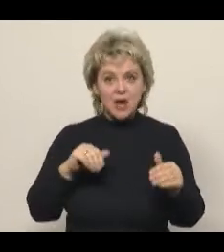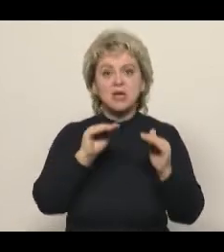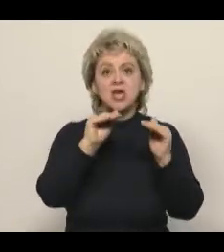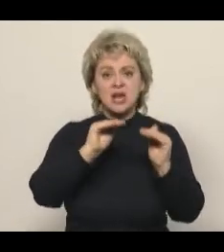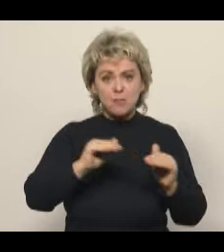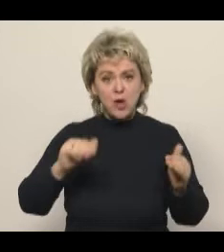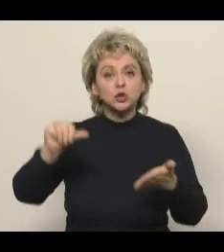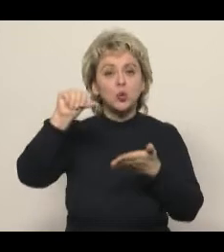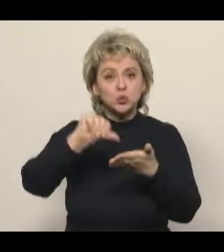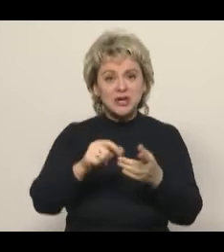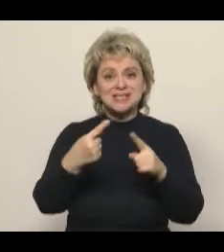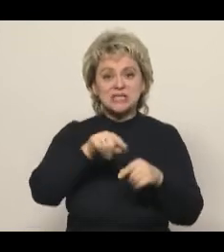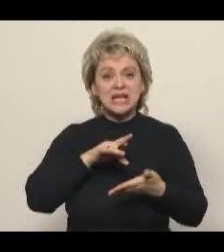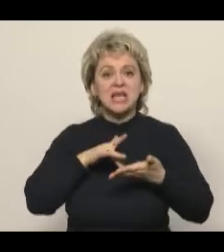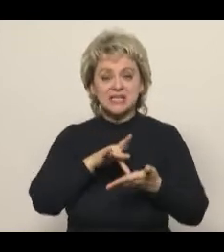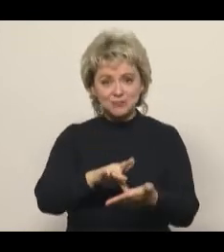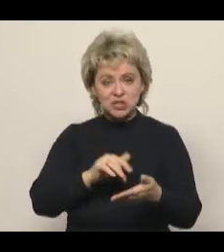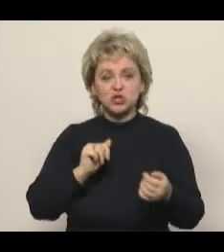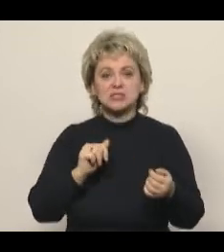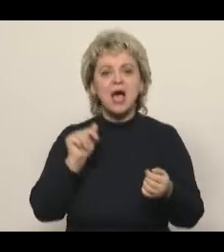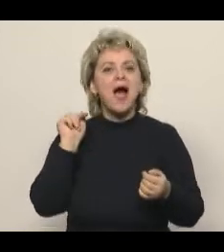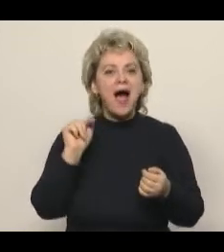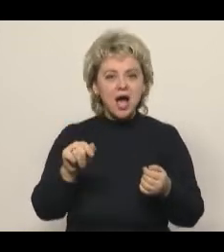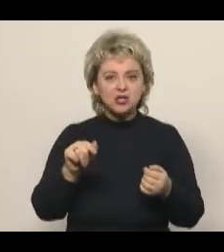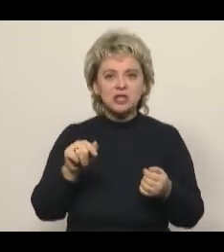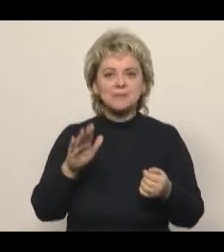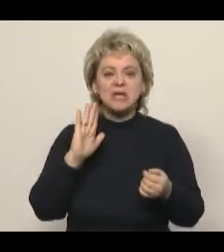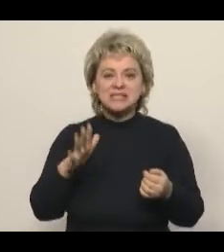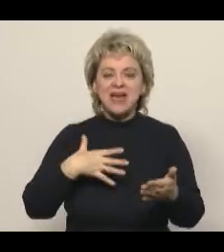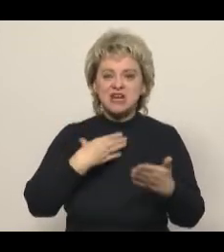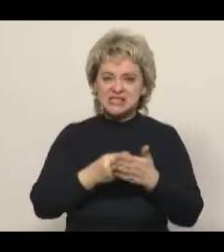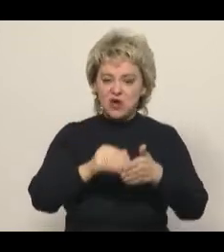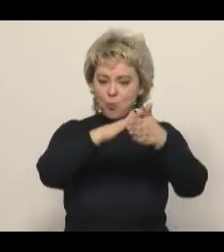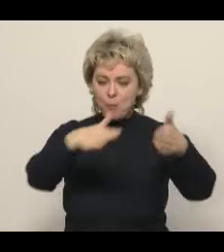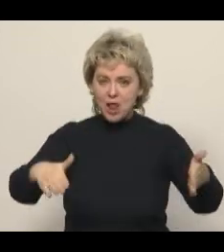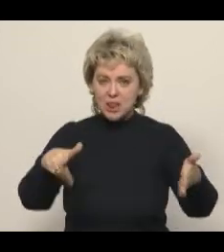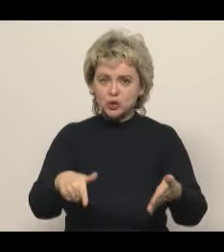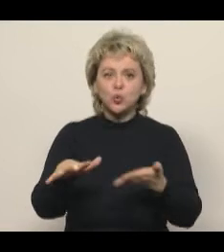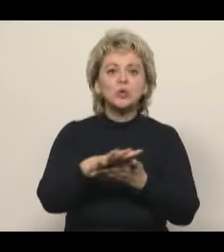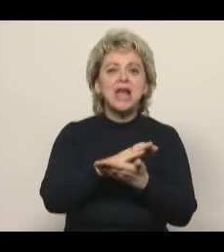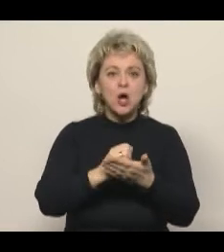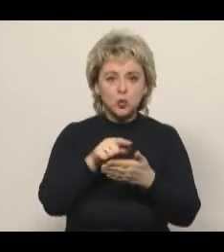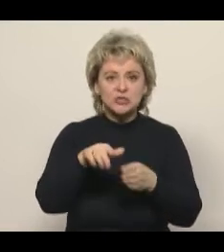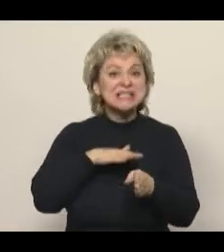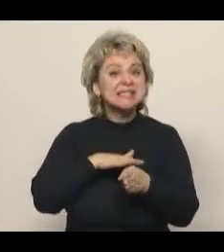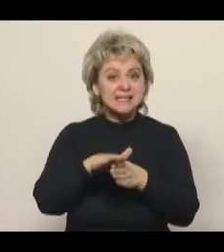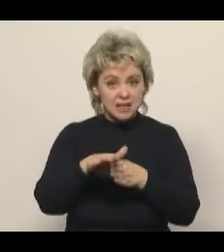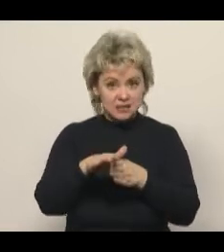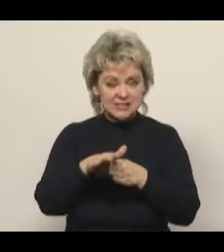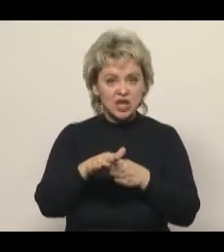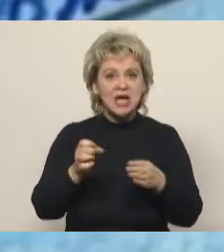ребята, участники этой экспедиции. Они ставили свою палатку, они нарушили